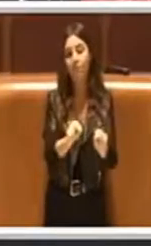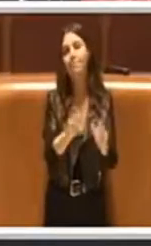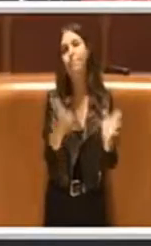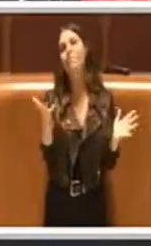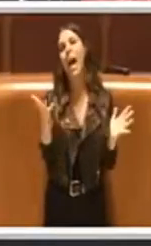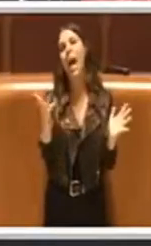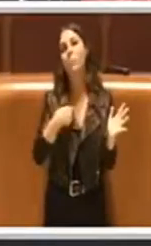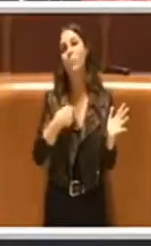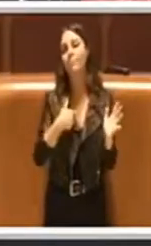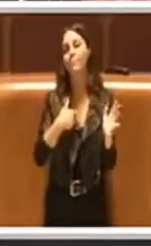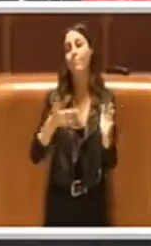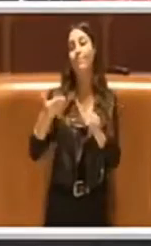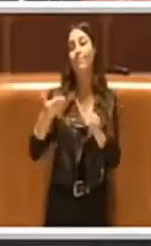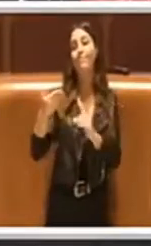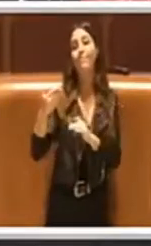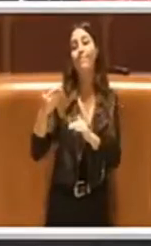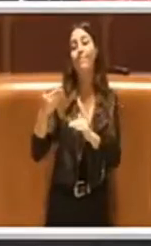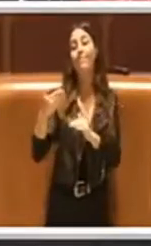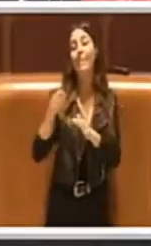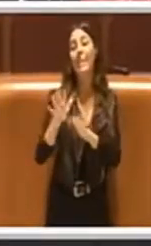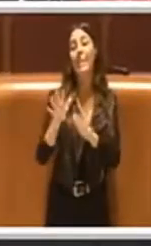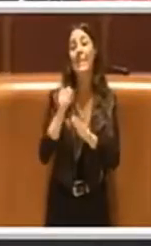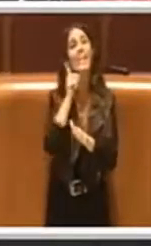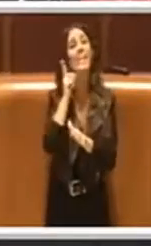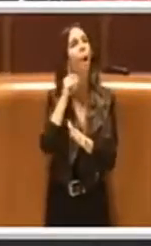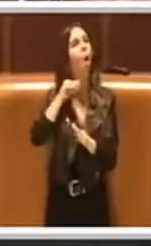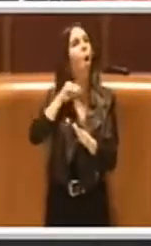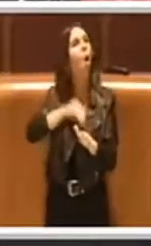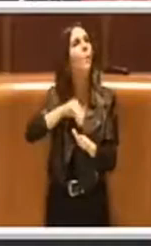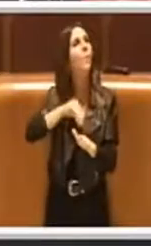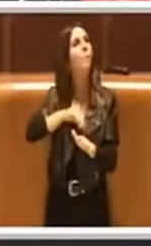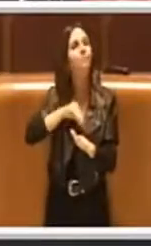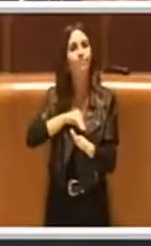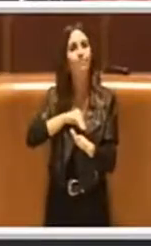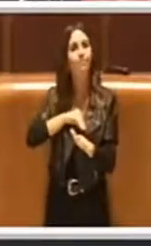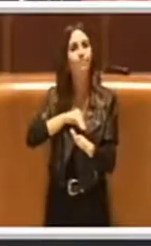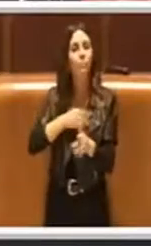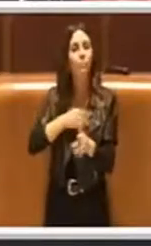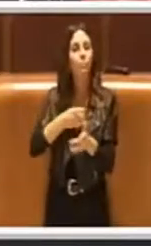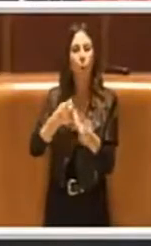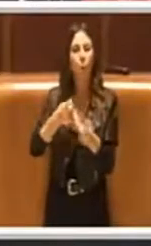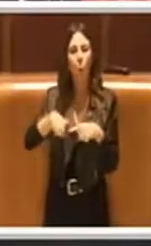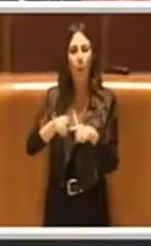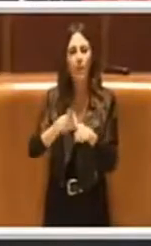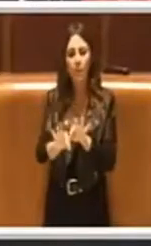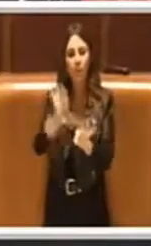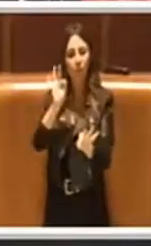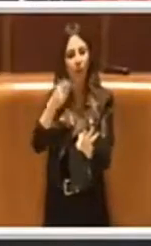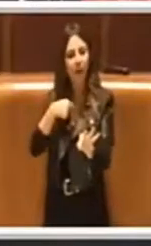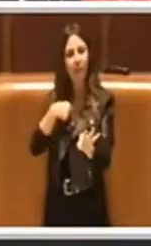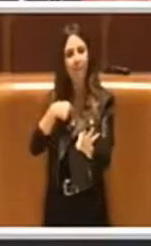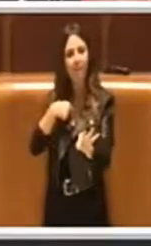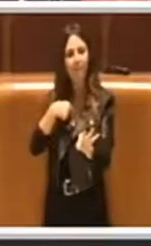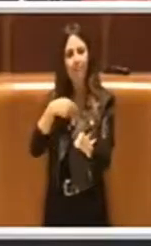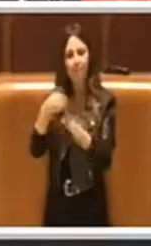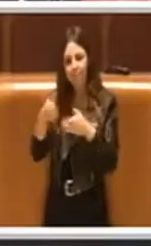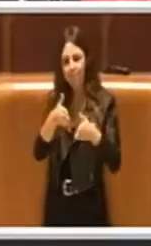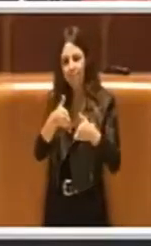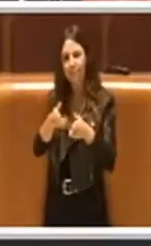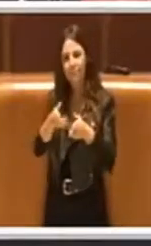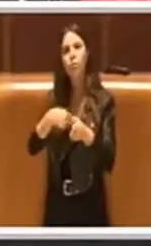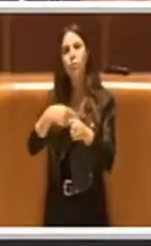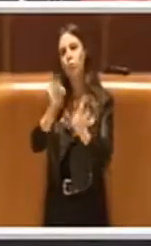io vedo e sento che si sta ci stiamo indirizzando verso verso la direzione